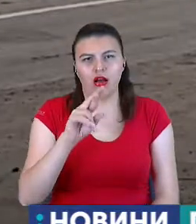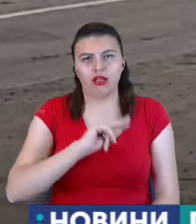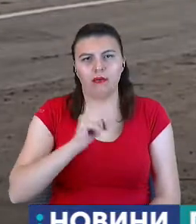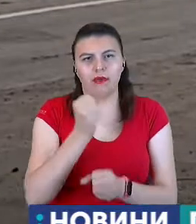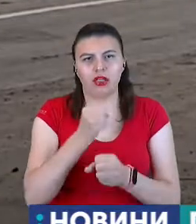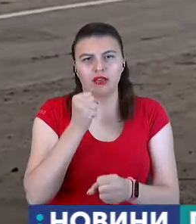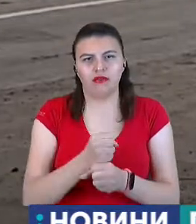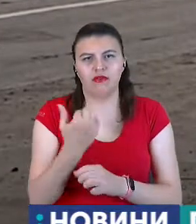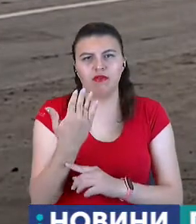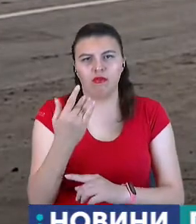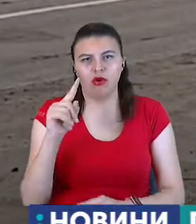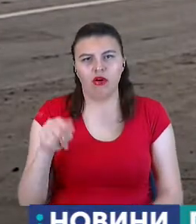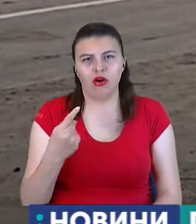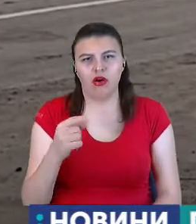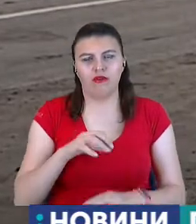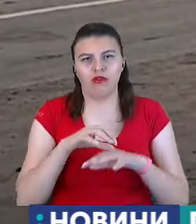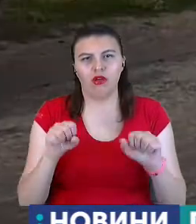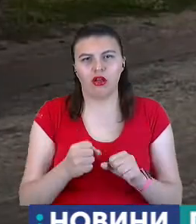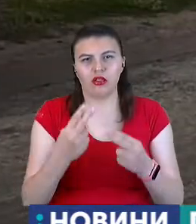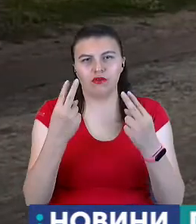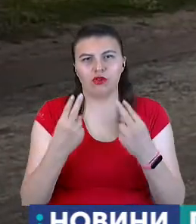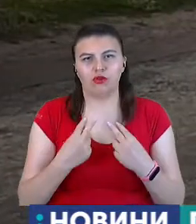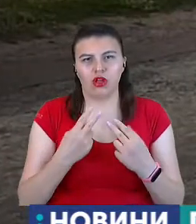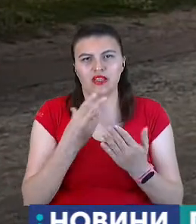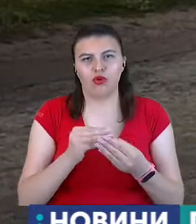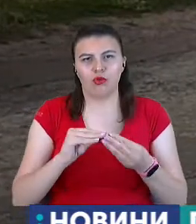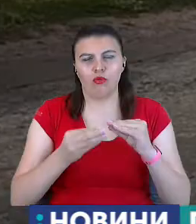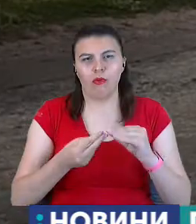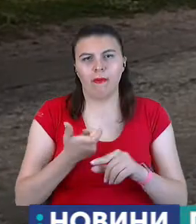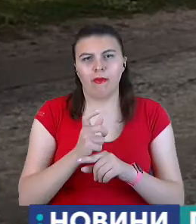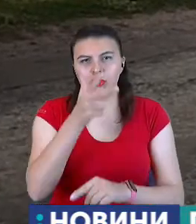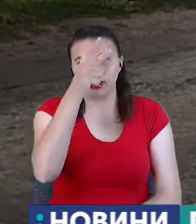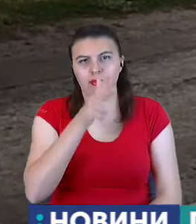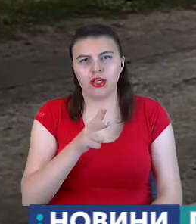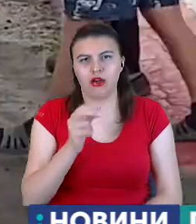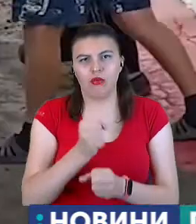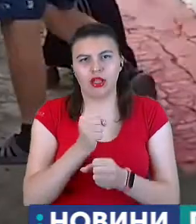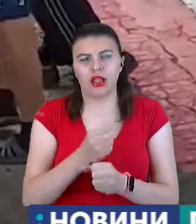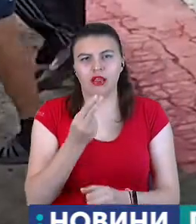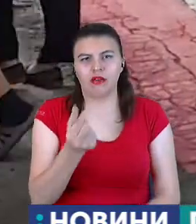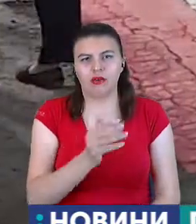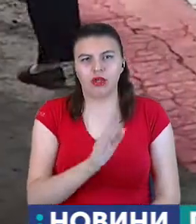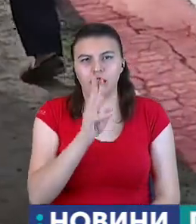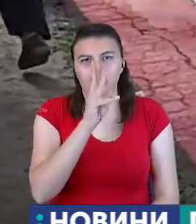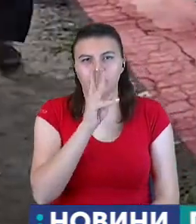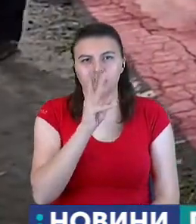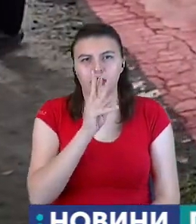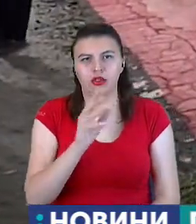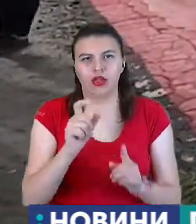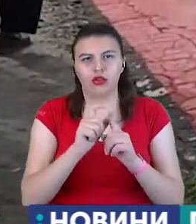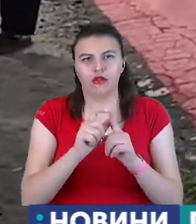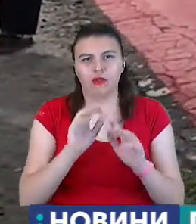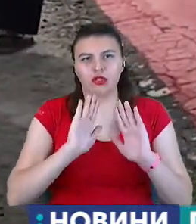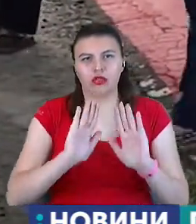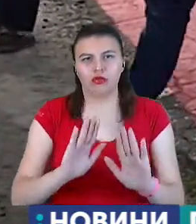від влади звернути увагу на свої проблеми. Понад 3 місяці робітникам не виплачують заробітну плату. За словами